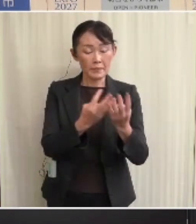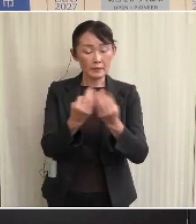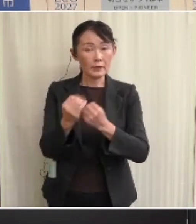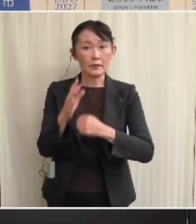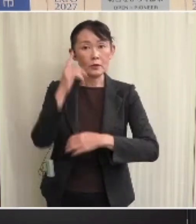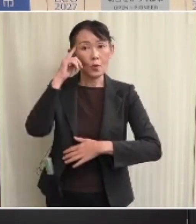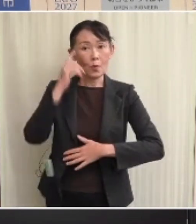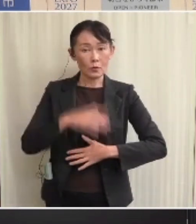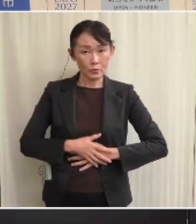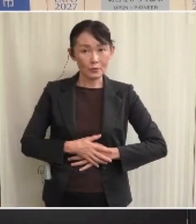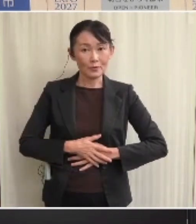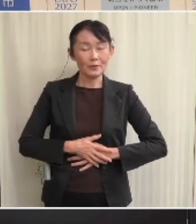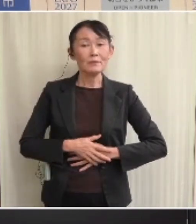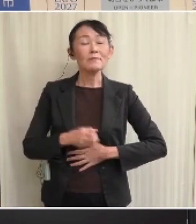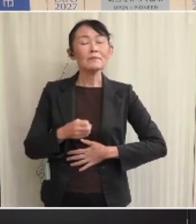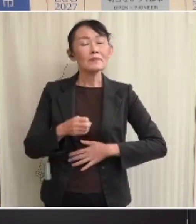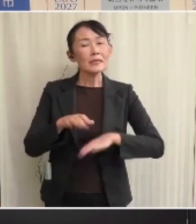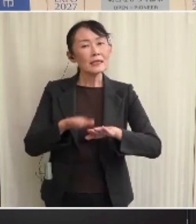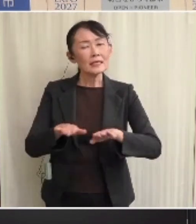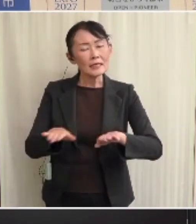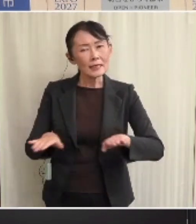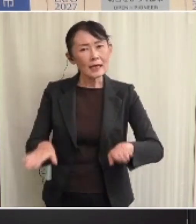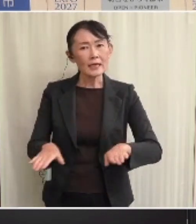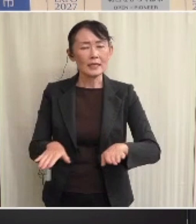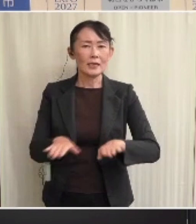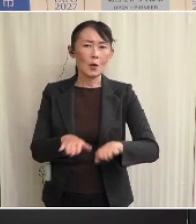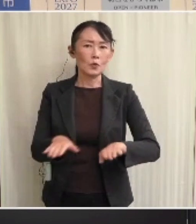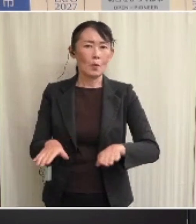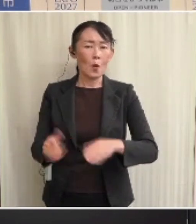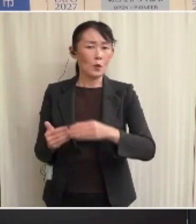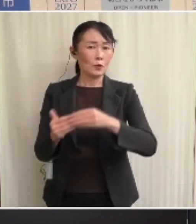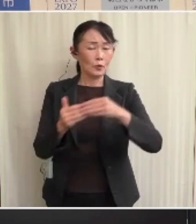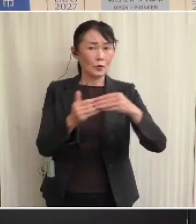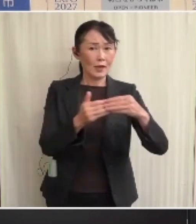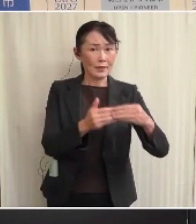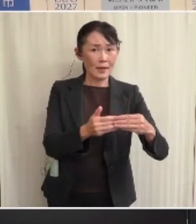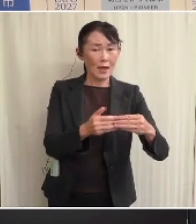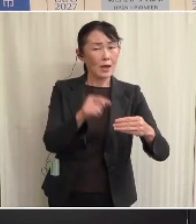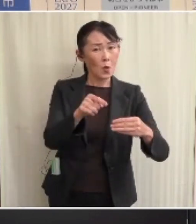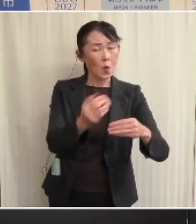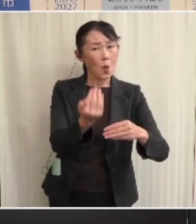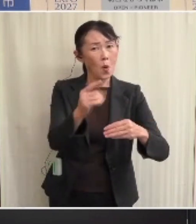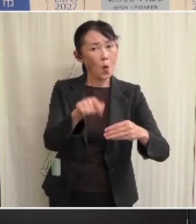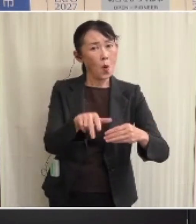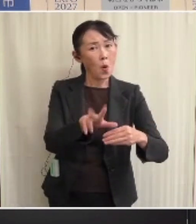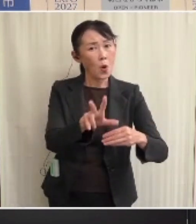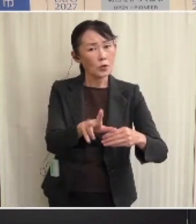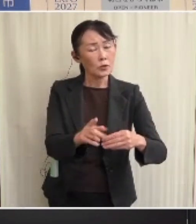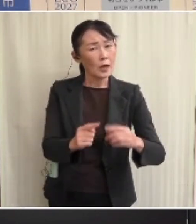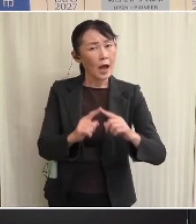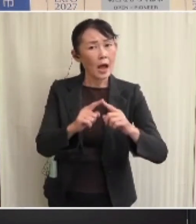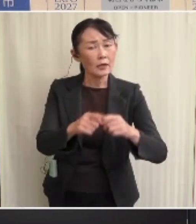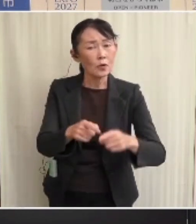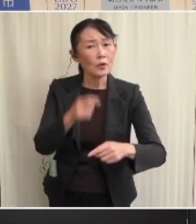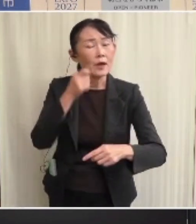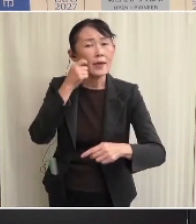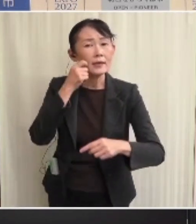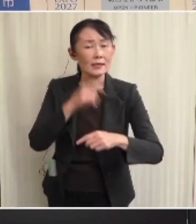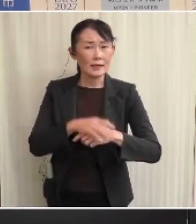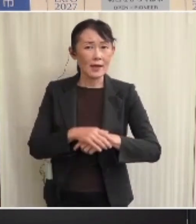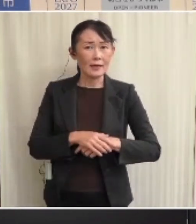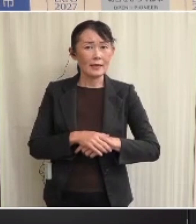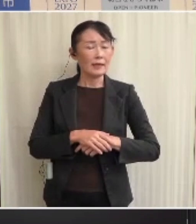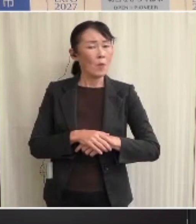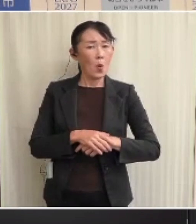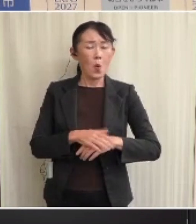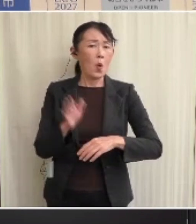るいはですね、お子様、小さいお子様連れで、ホールの中だと少し、行きに